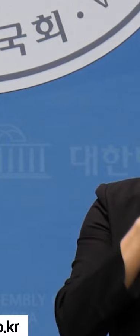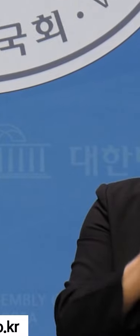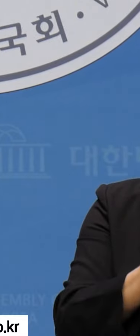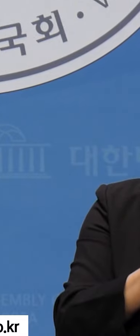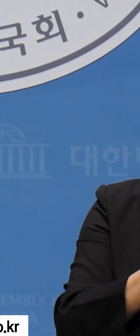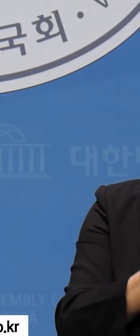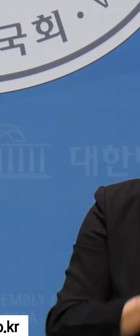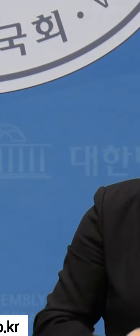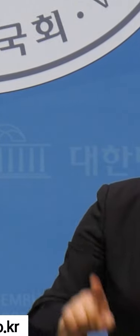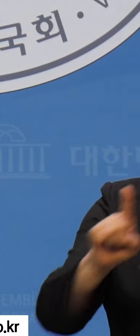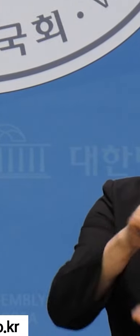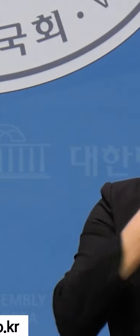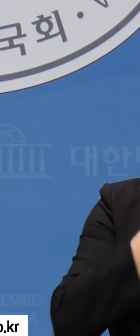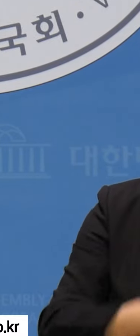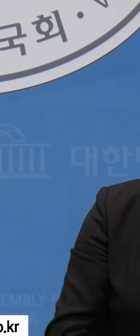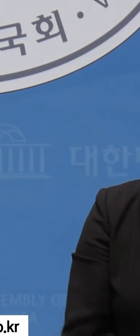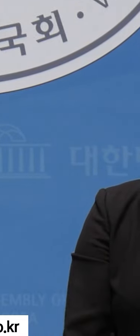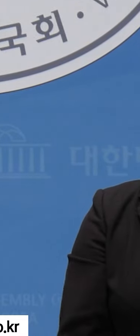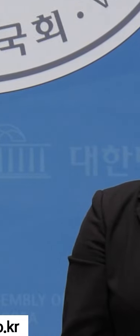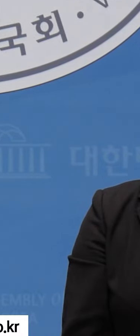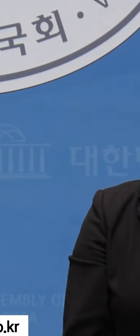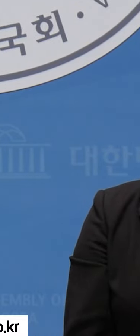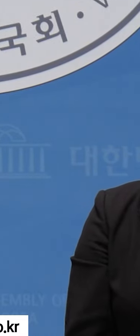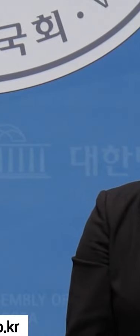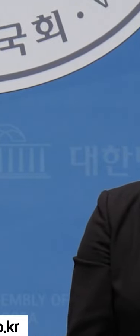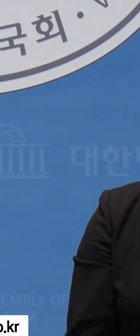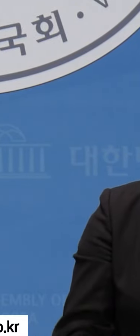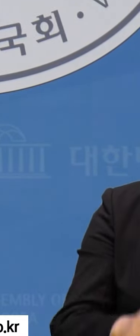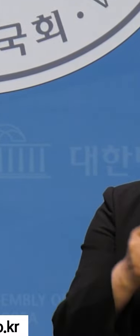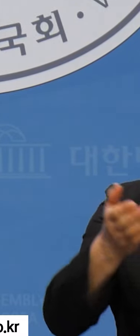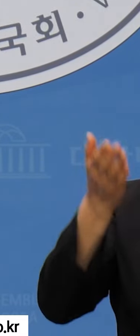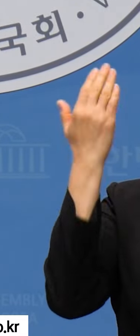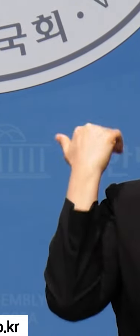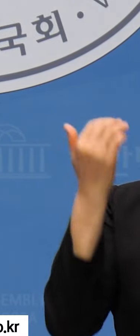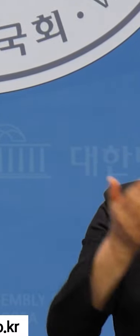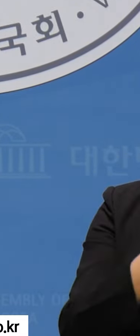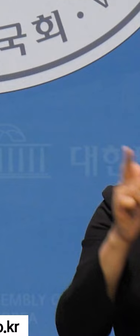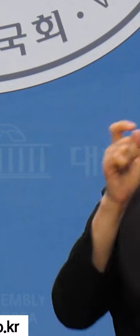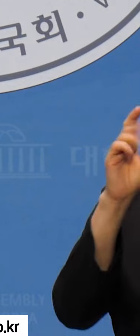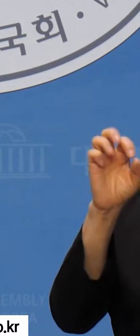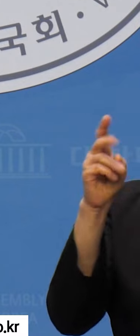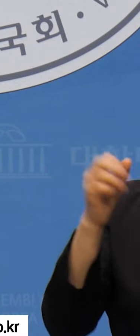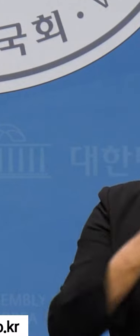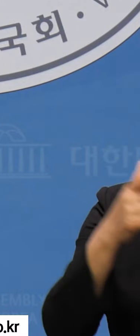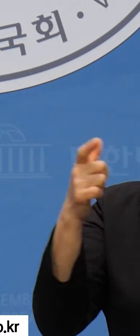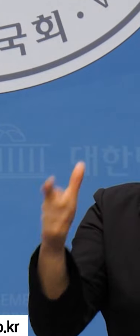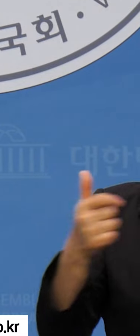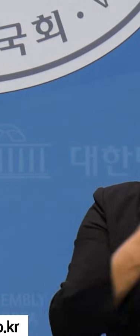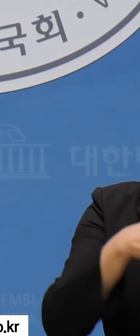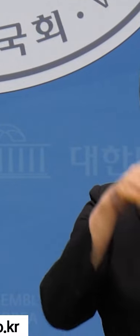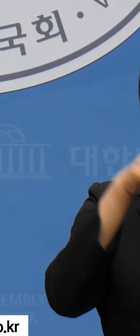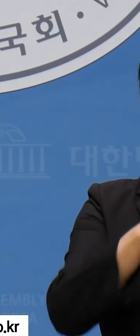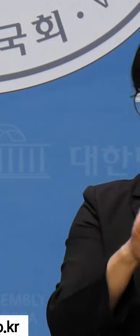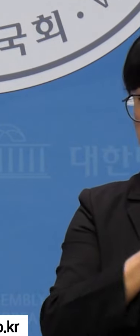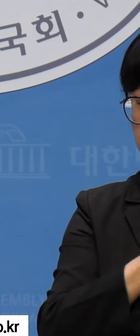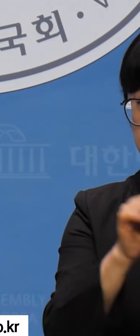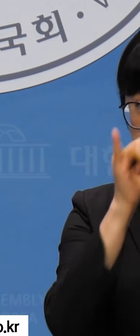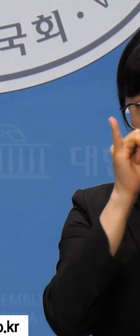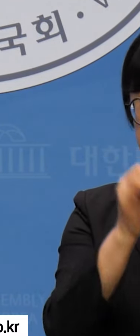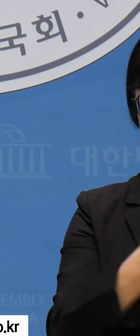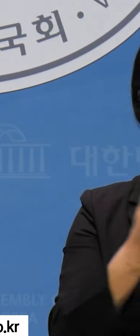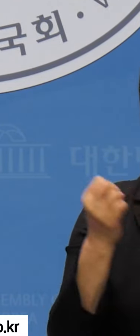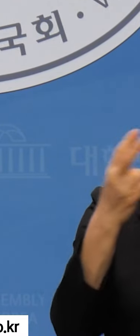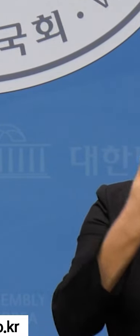나서고자 합니다 오랜 기간 동안 광명에서 선거 운동을 하시면서